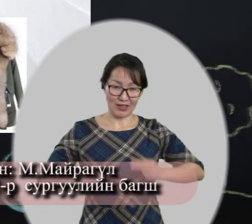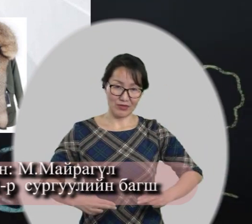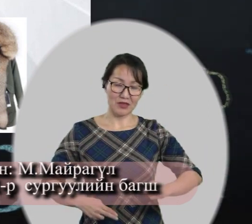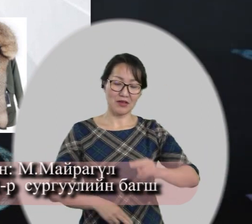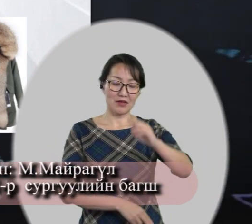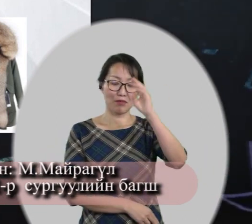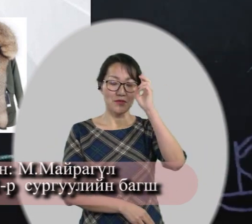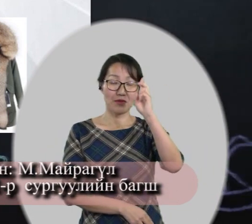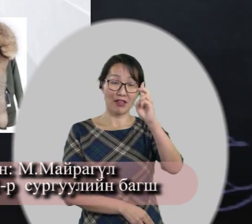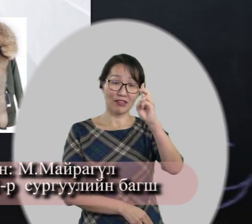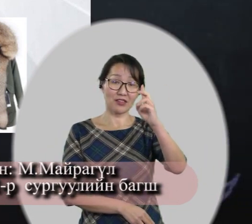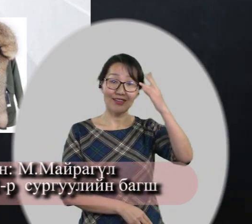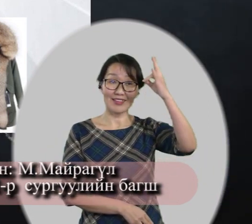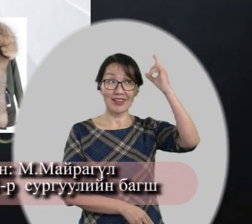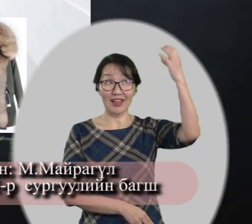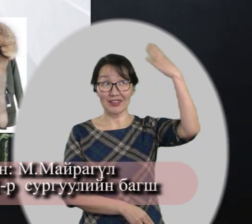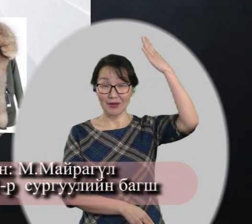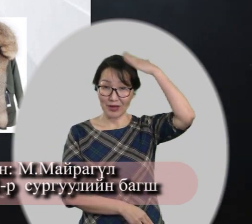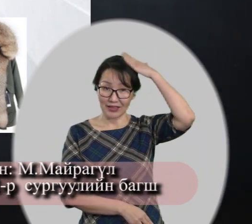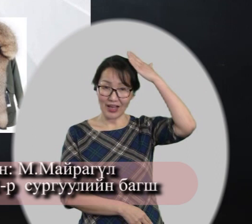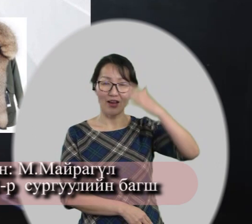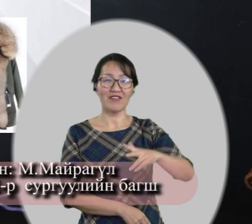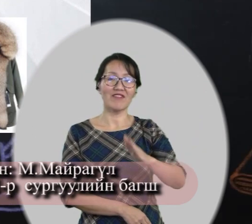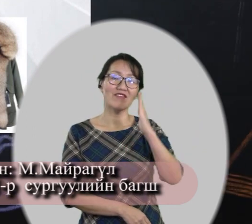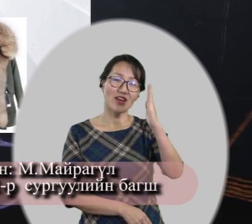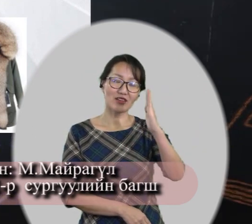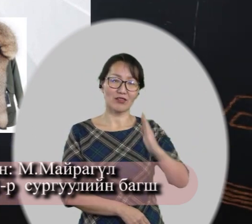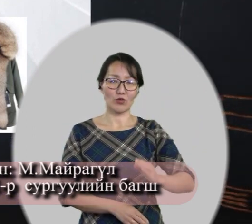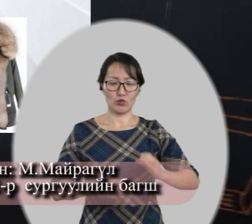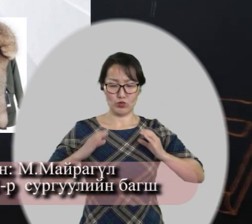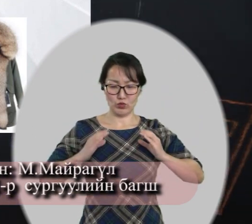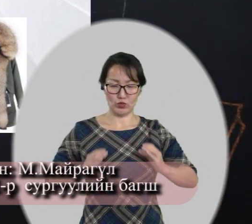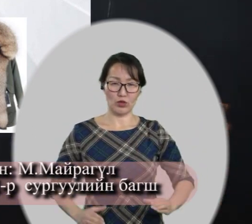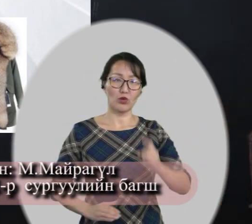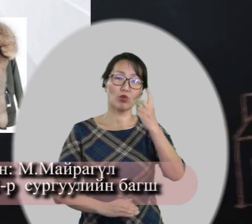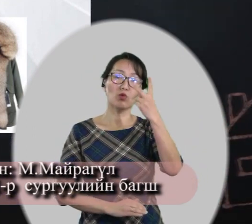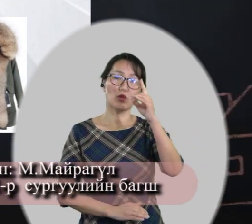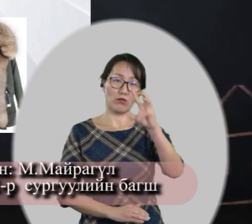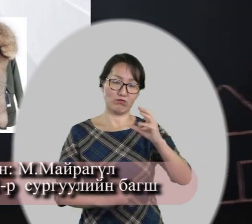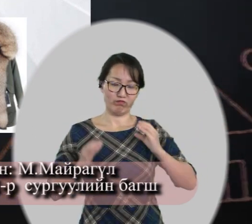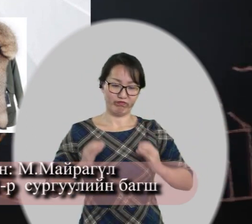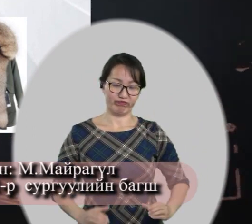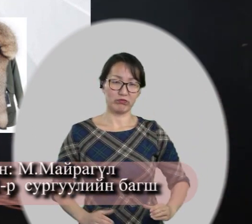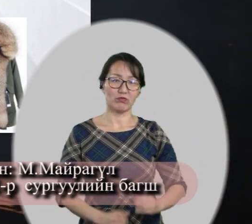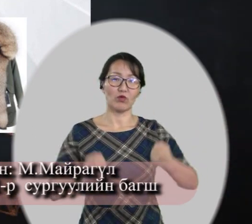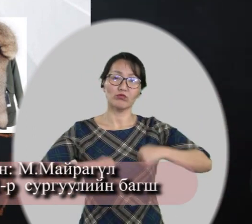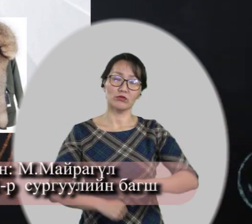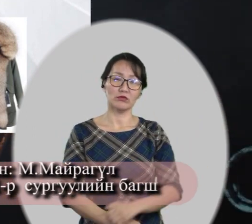едің? Ада жүнжейде, бұда күннен қорғайтын бас киім, бұда қыстық қалың курткасы.